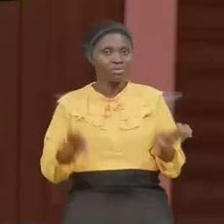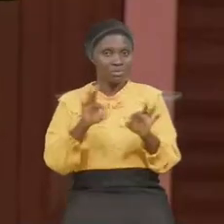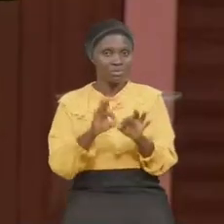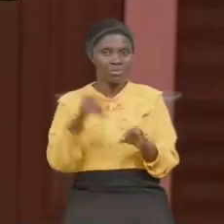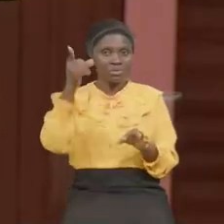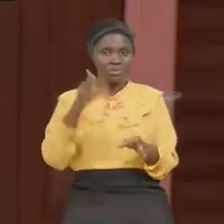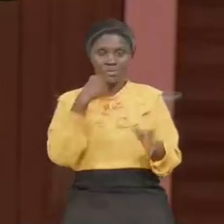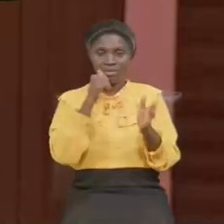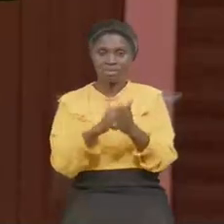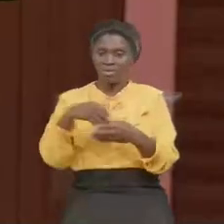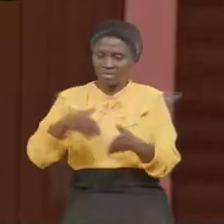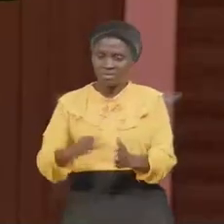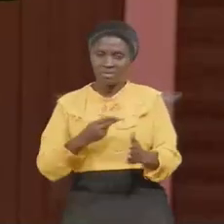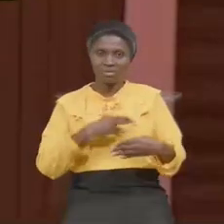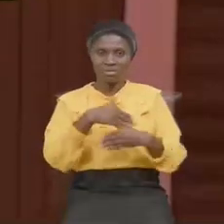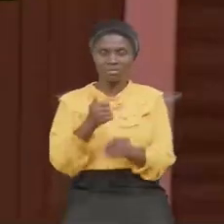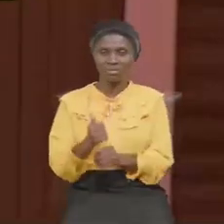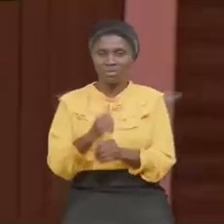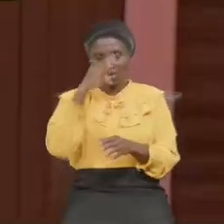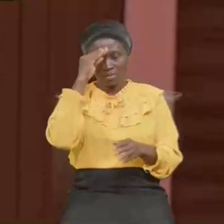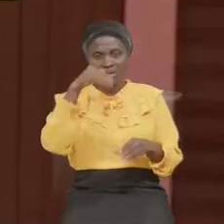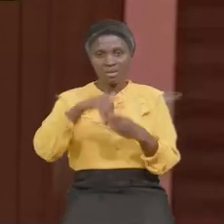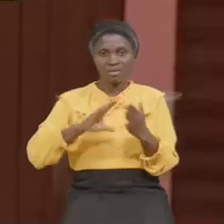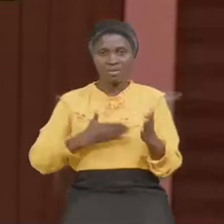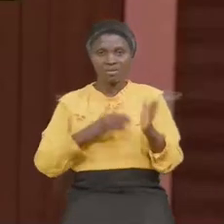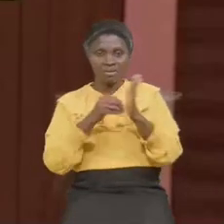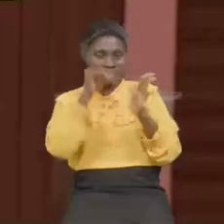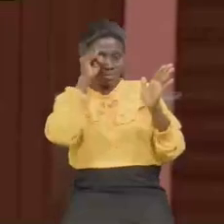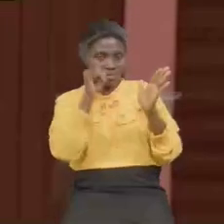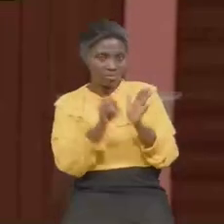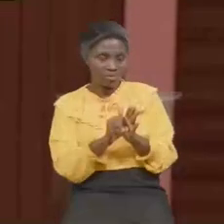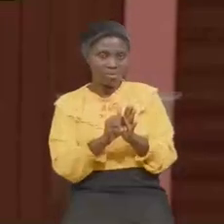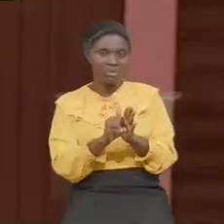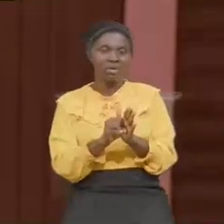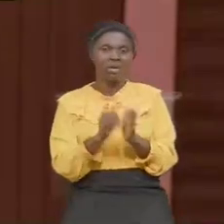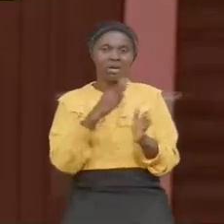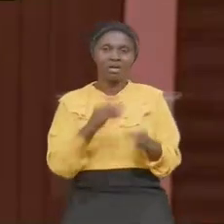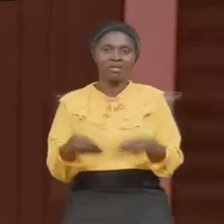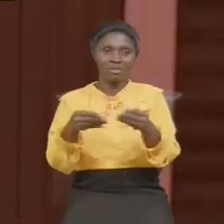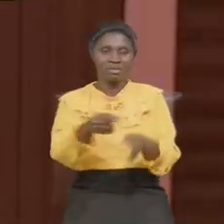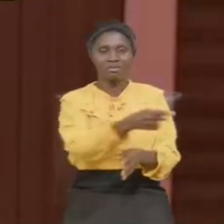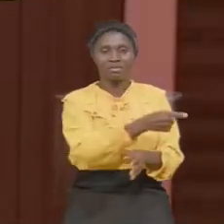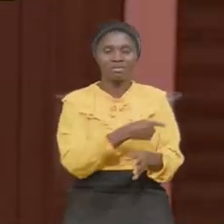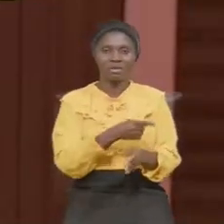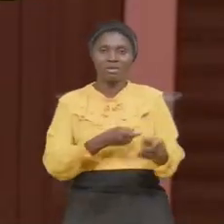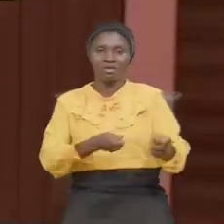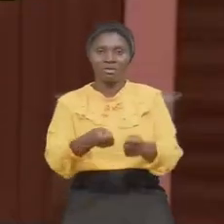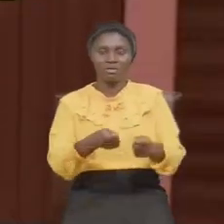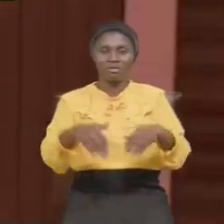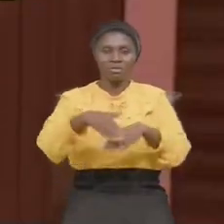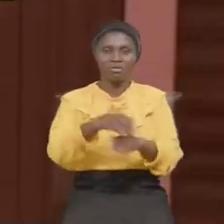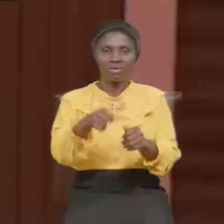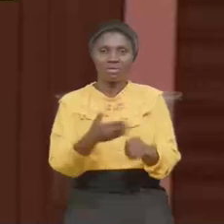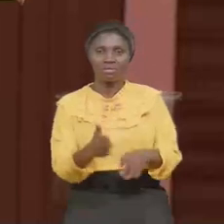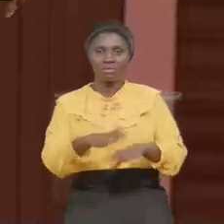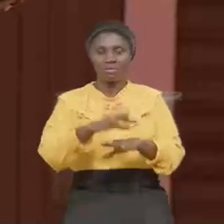ressemblance, et donnons-leur la domination, et qu'ils aient la domination sur tout ce qui est sur la terre. Et les a placés